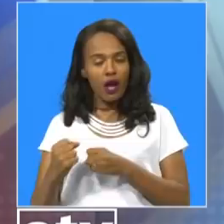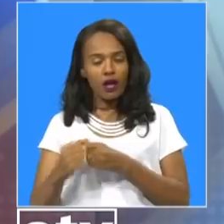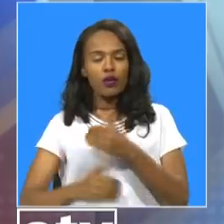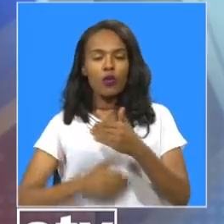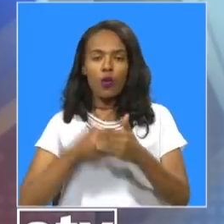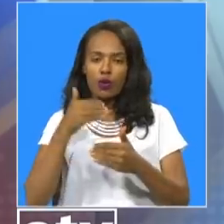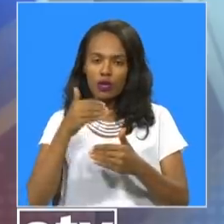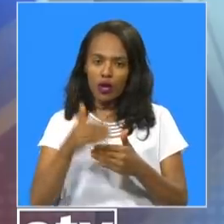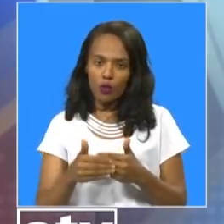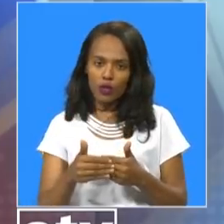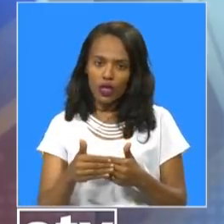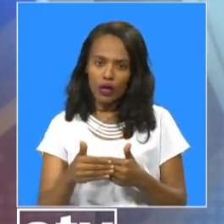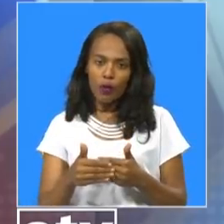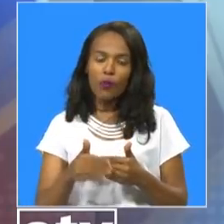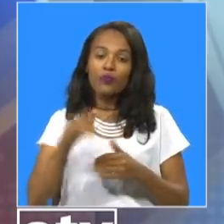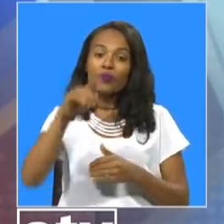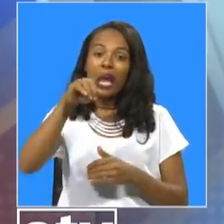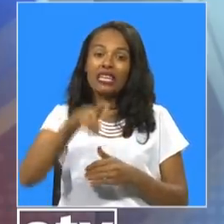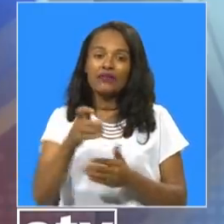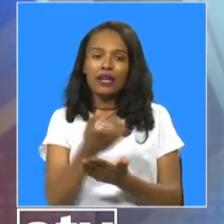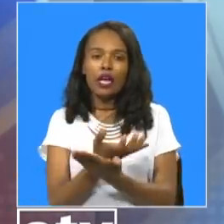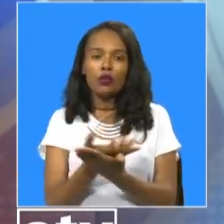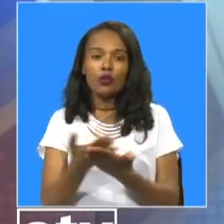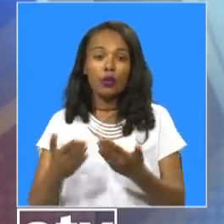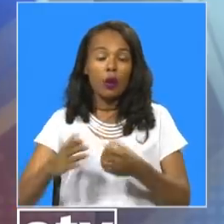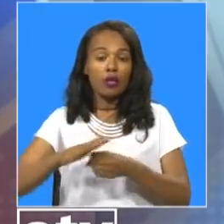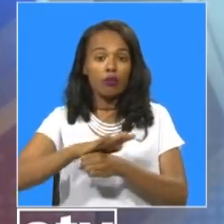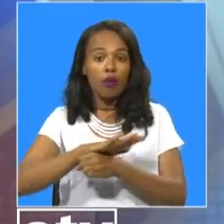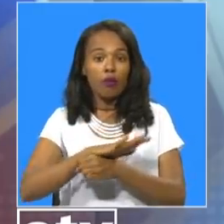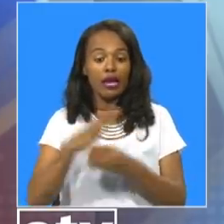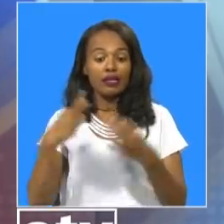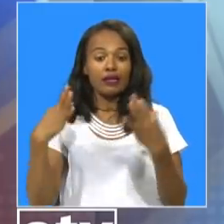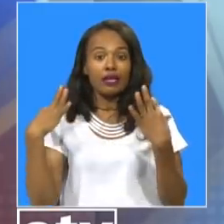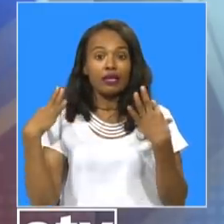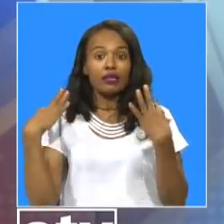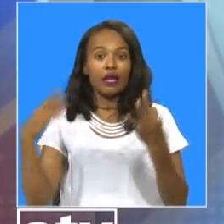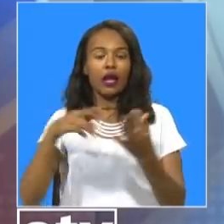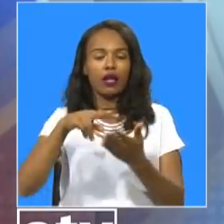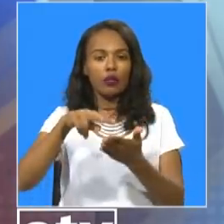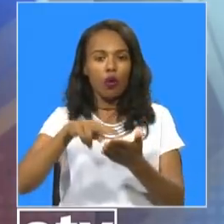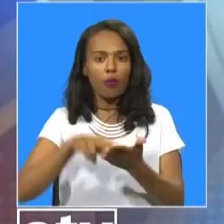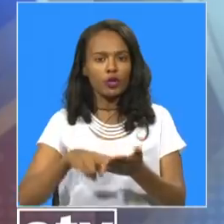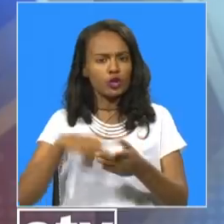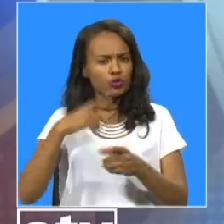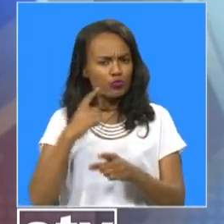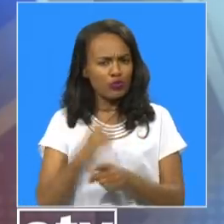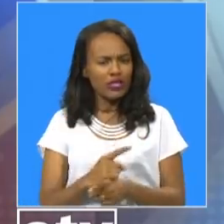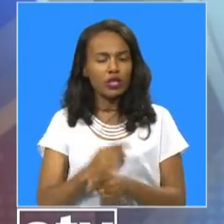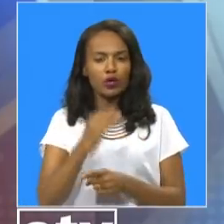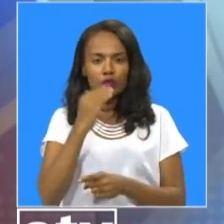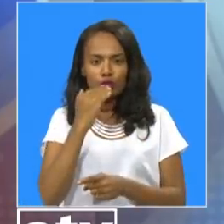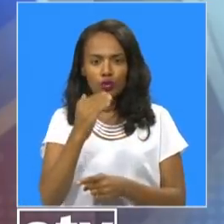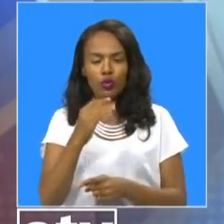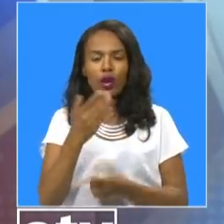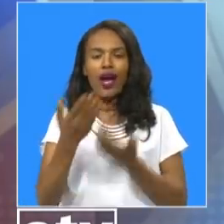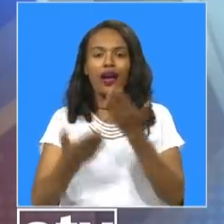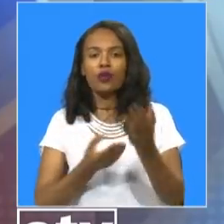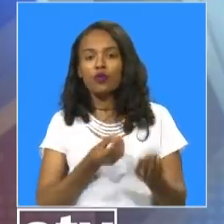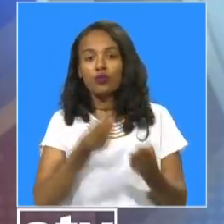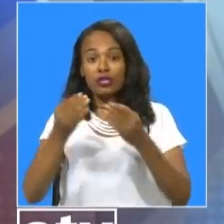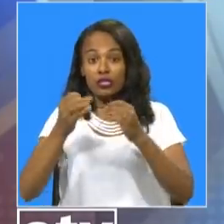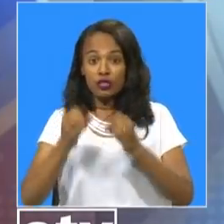ደግሞ አስፈላጊውን ግብአት በማሟላት ጤና ተቋማቶቻችን በትክክል ጥሩ የሆነ አገልግሎት መስጠት